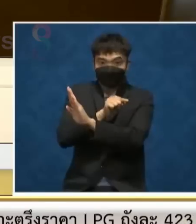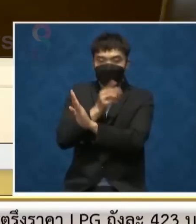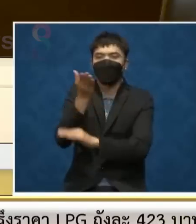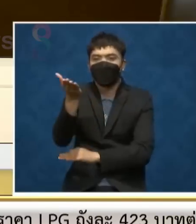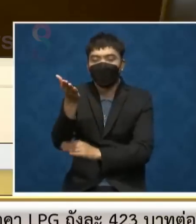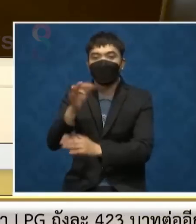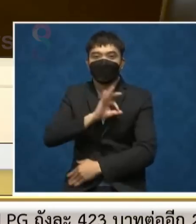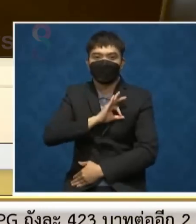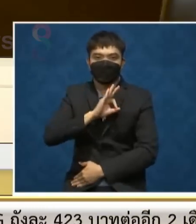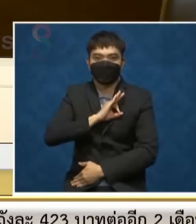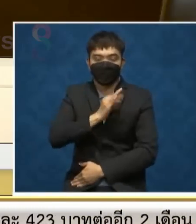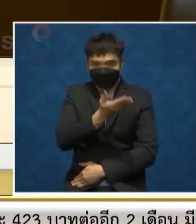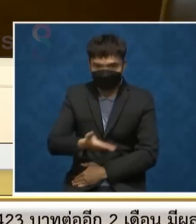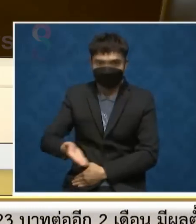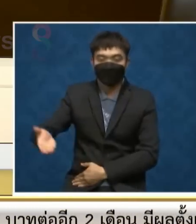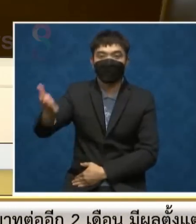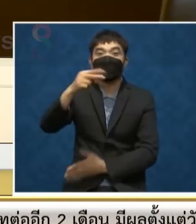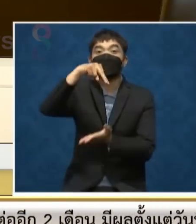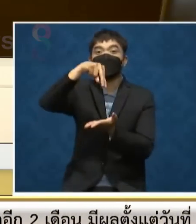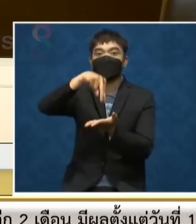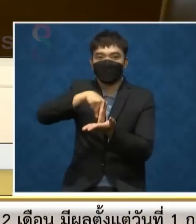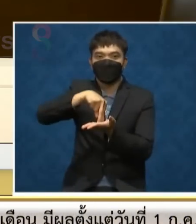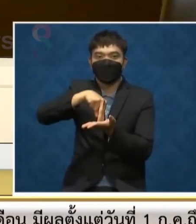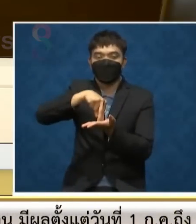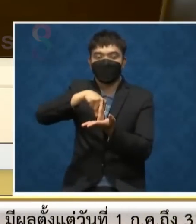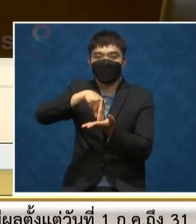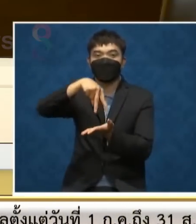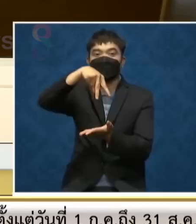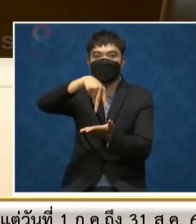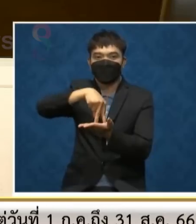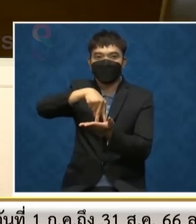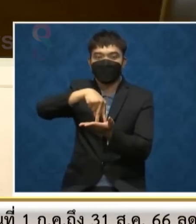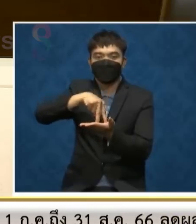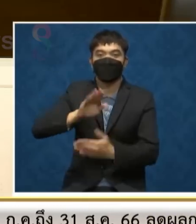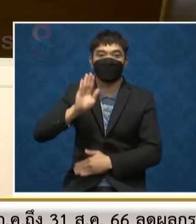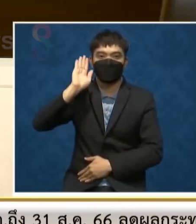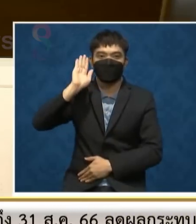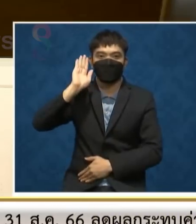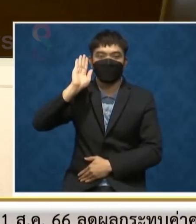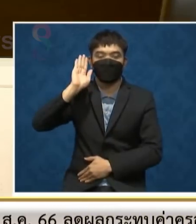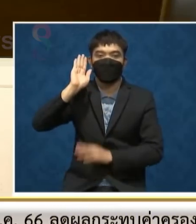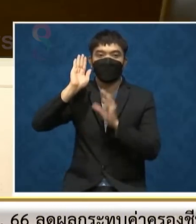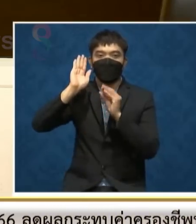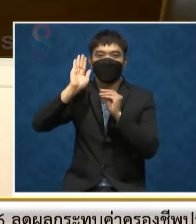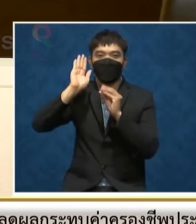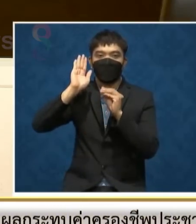สมาชิกทุกท่านนะครับได้โปรดยืนขึ้นเพื่อปฏิญาณตน